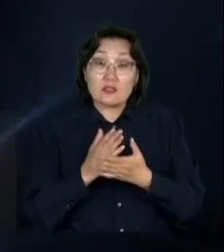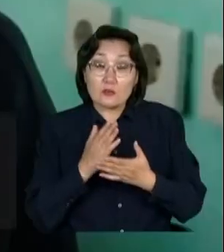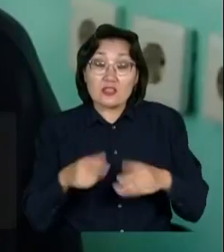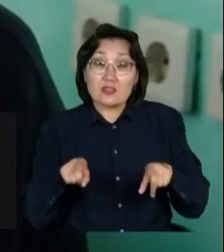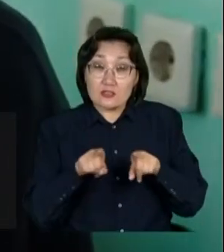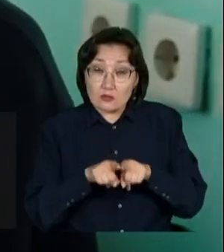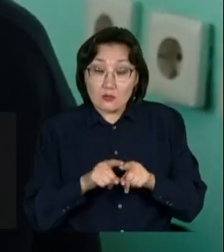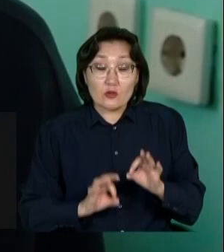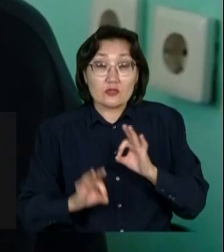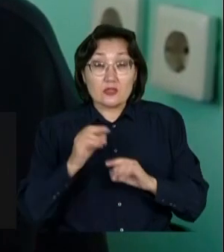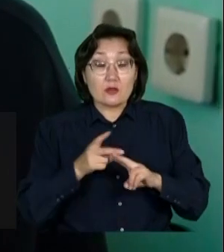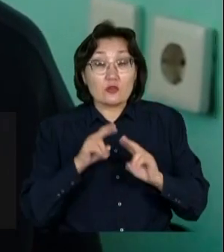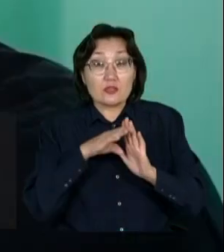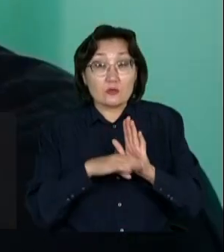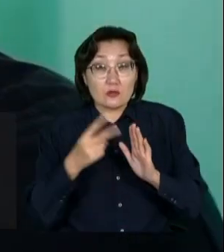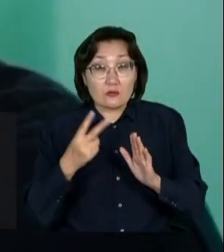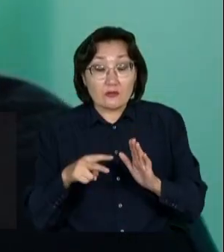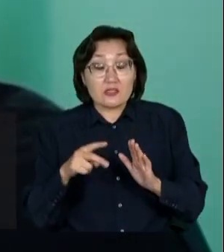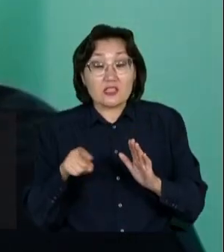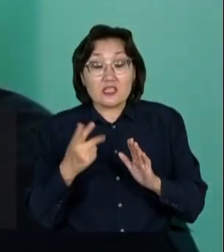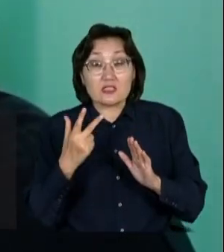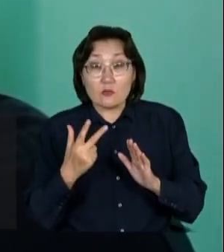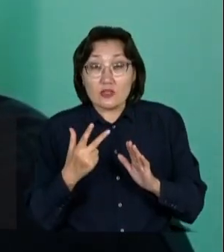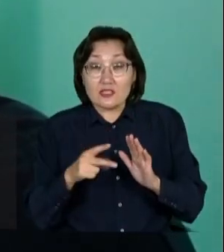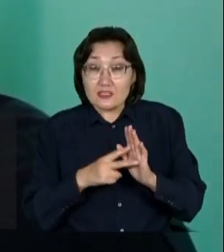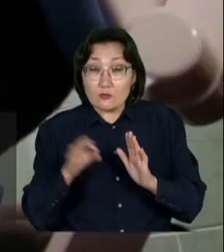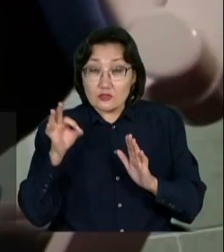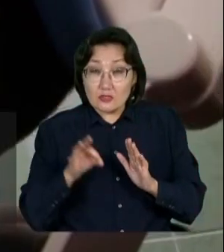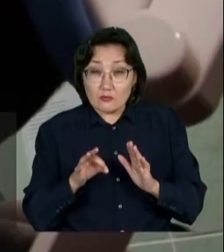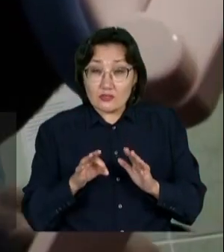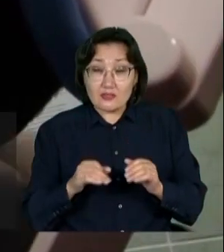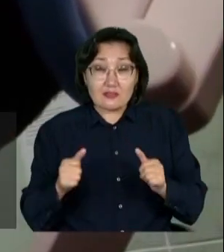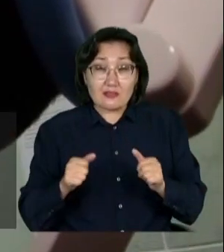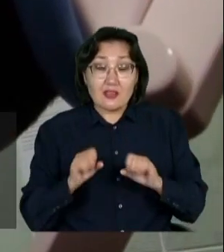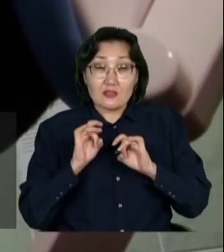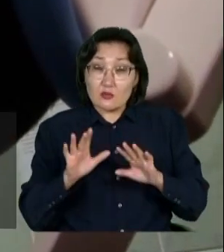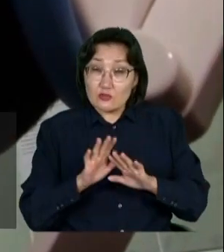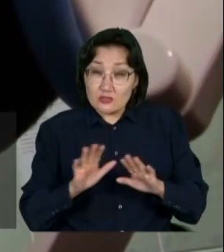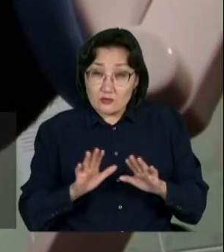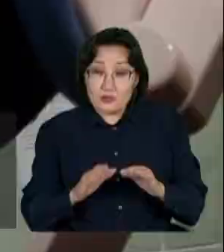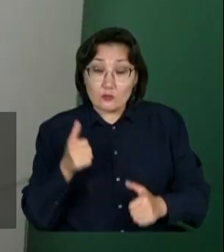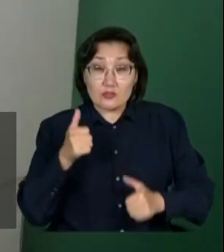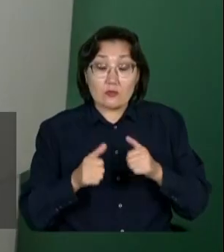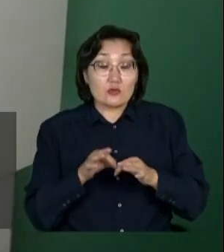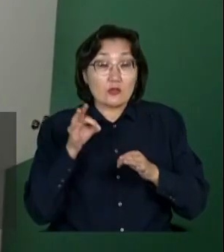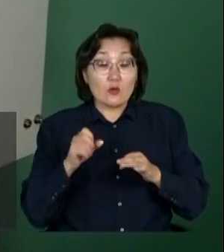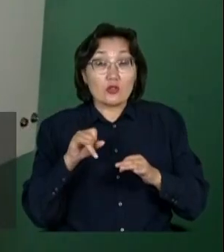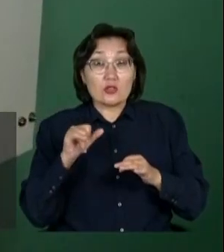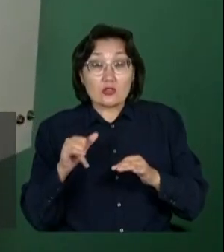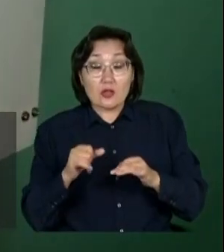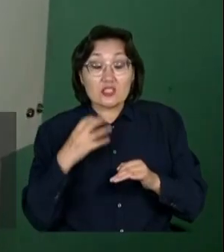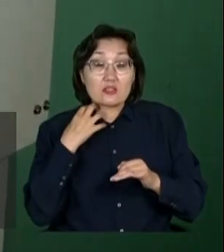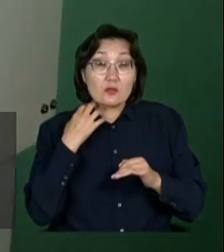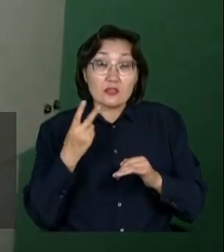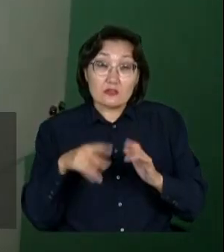так. На Востоке этот показатель 23,7, и регион даже не чемпион в этом антирейтинге. Для сравнения, в области Улутау и